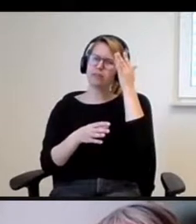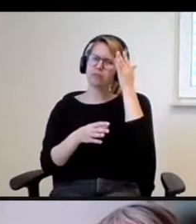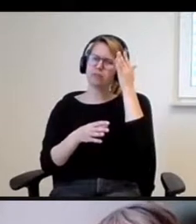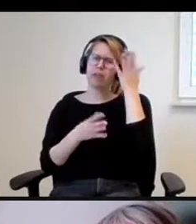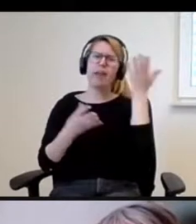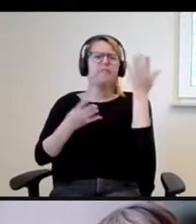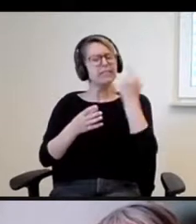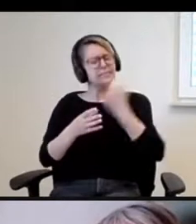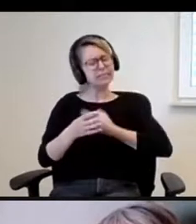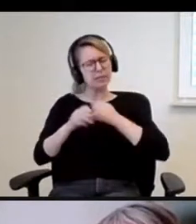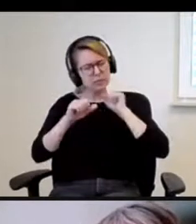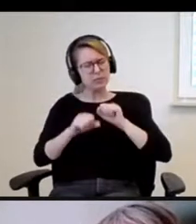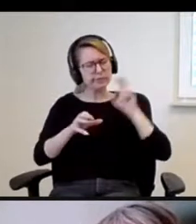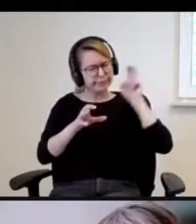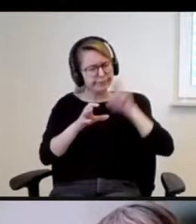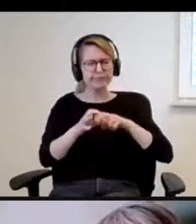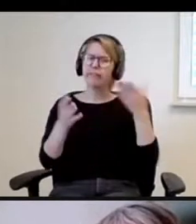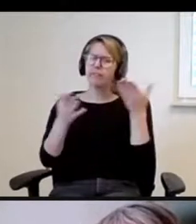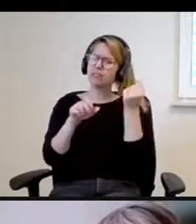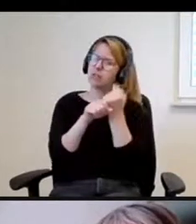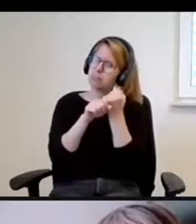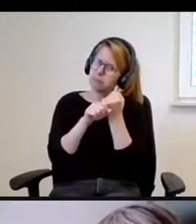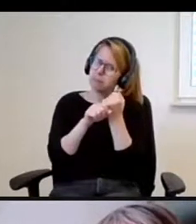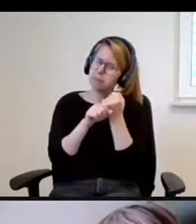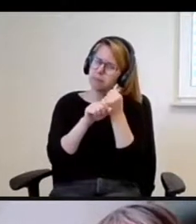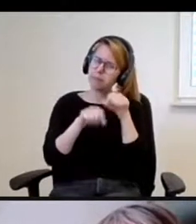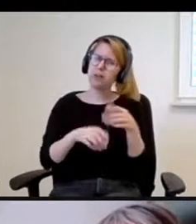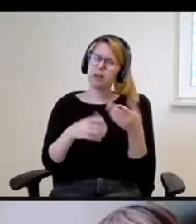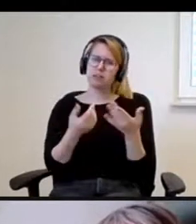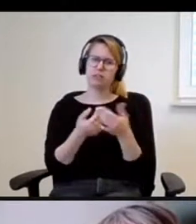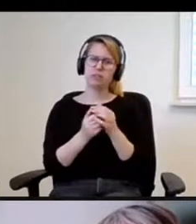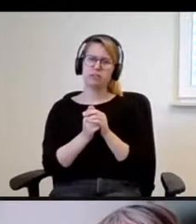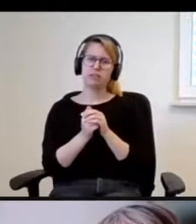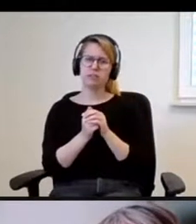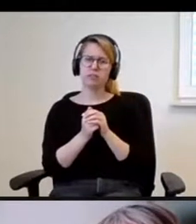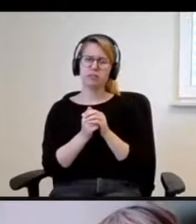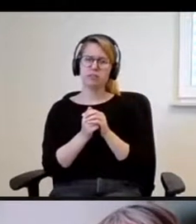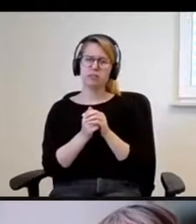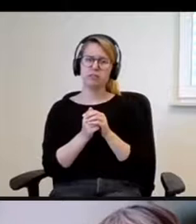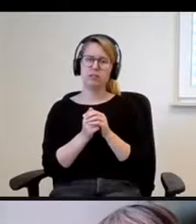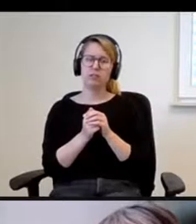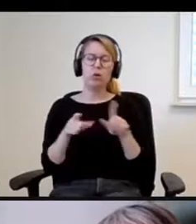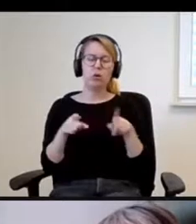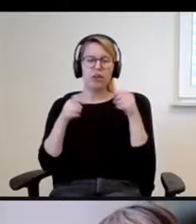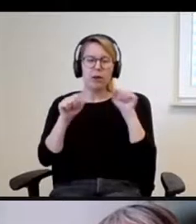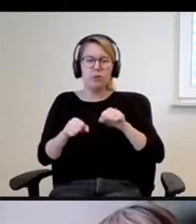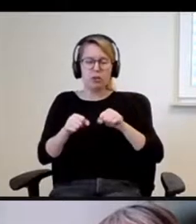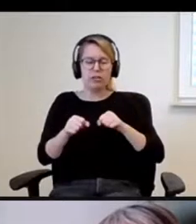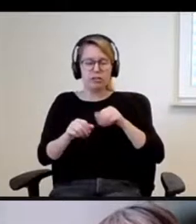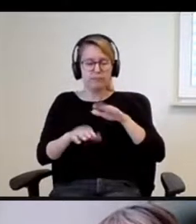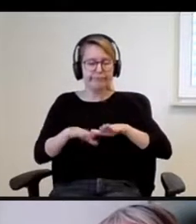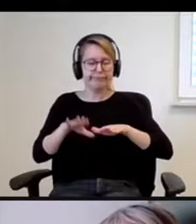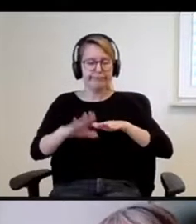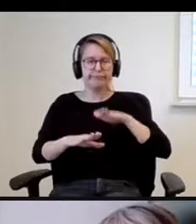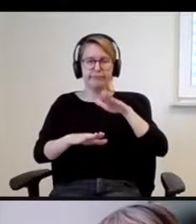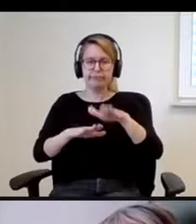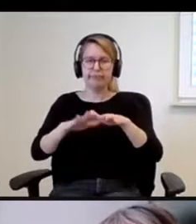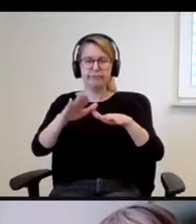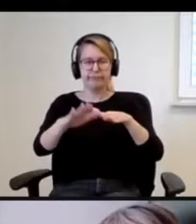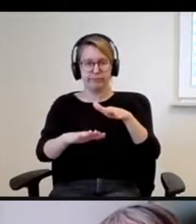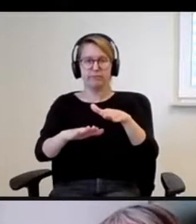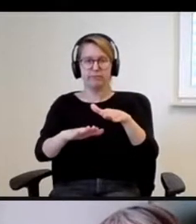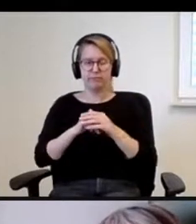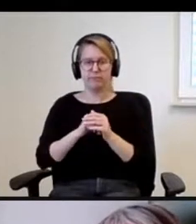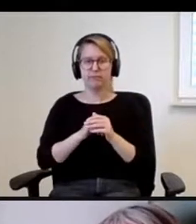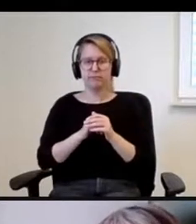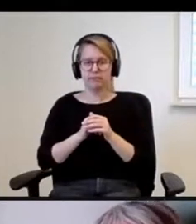de ma structure pour que les choses avancent, et surtout aussi de penser à ceux qui sont peut-être plus souvent